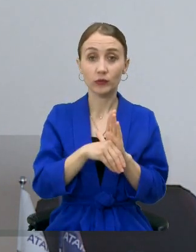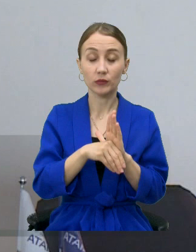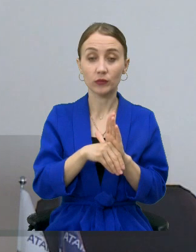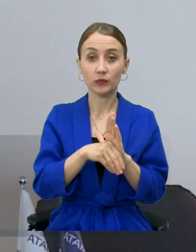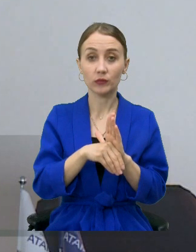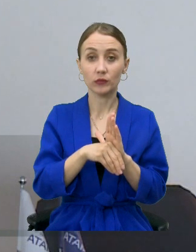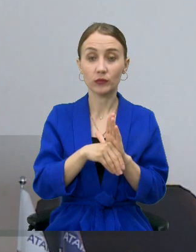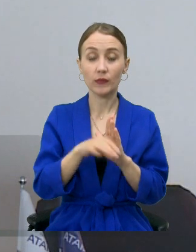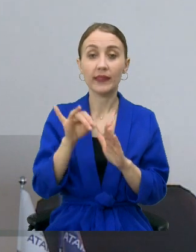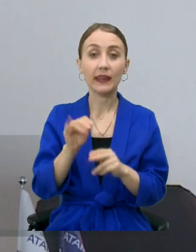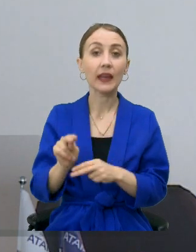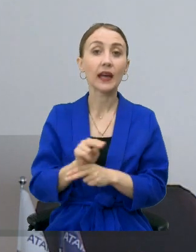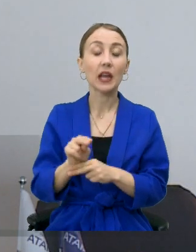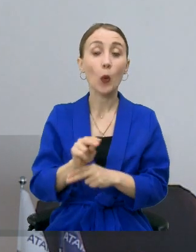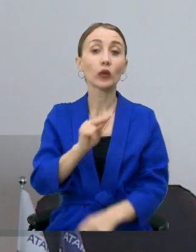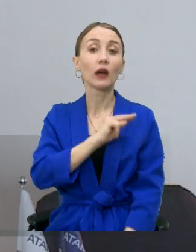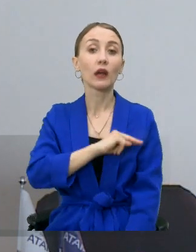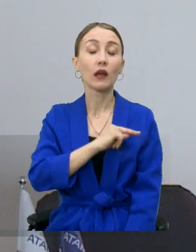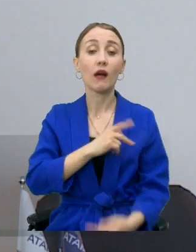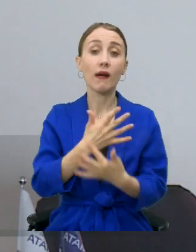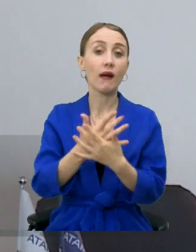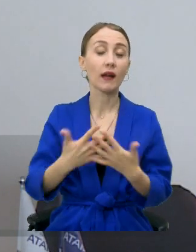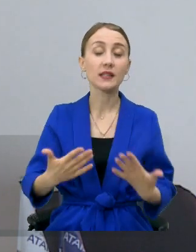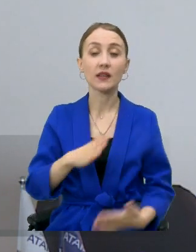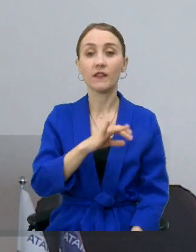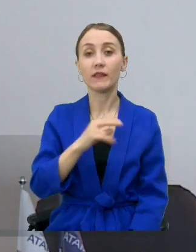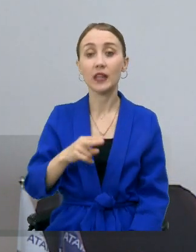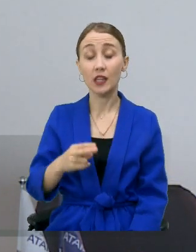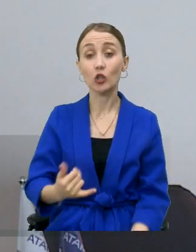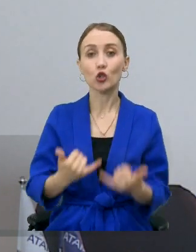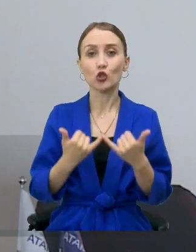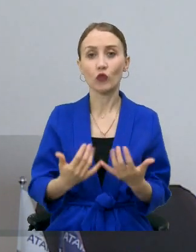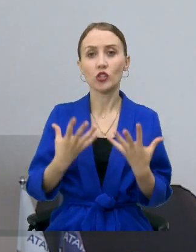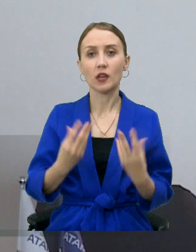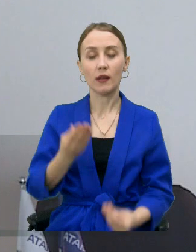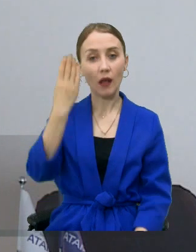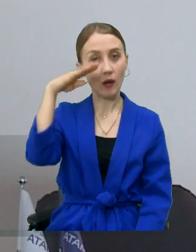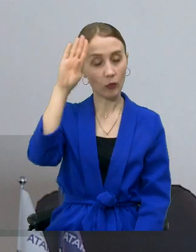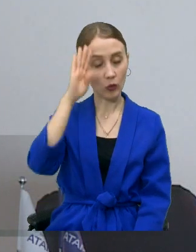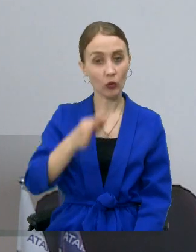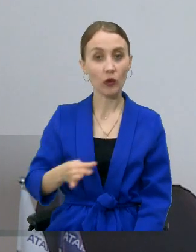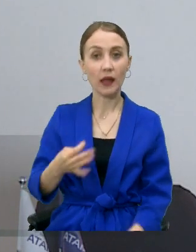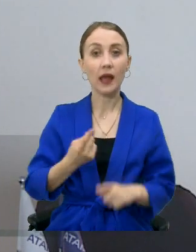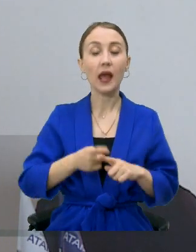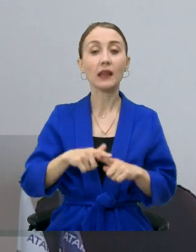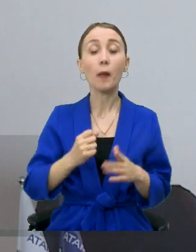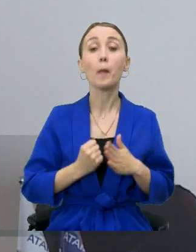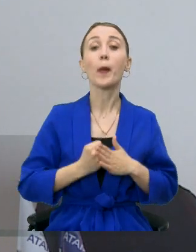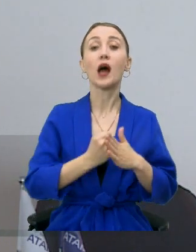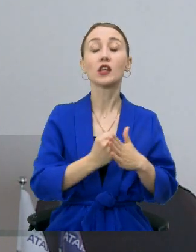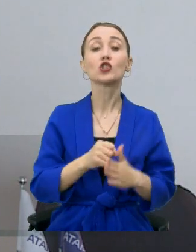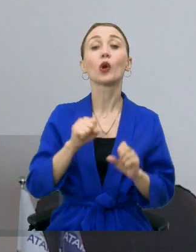непосредственно ремонтные работы различных видов. На сегодняшний день в Акмолинской области данной меры поддержки